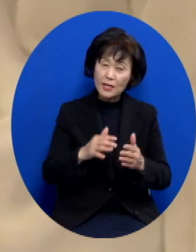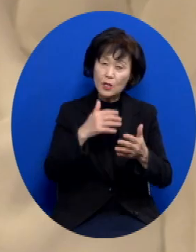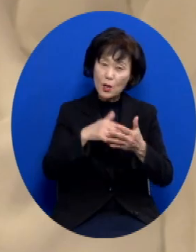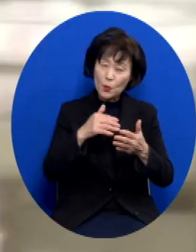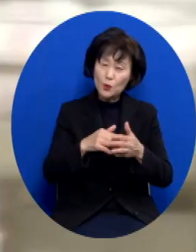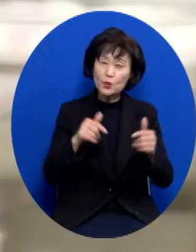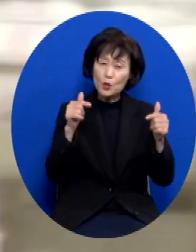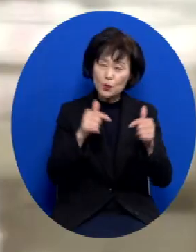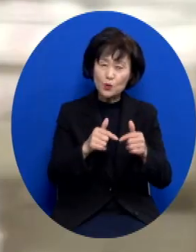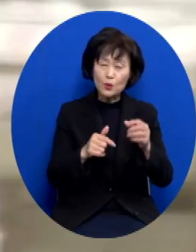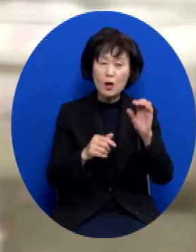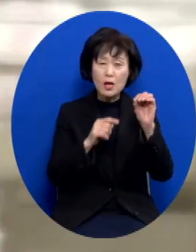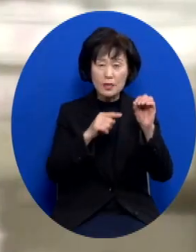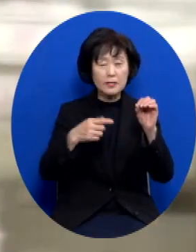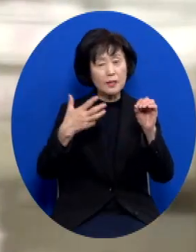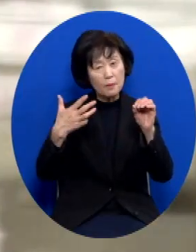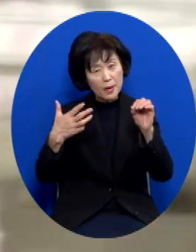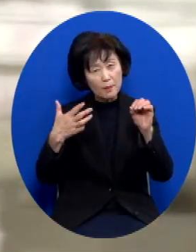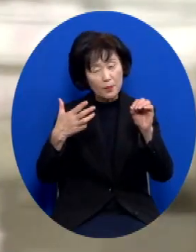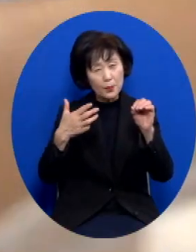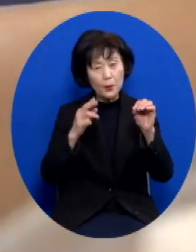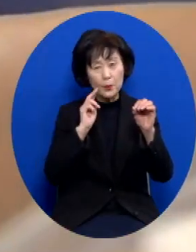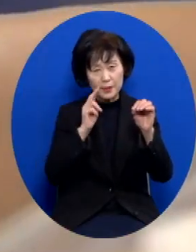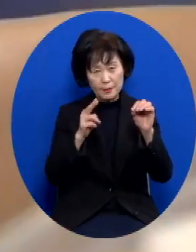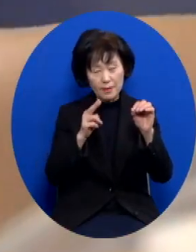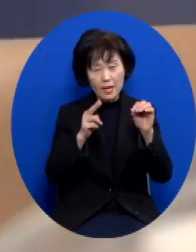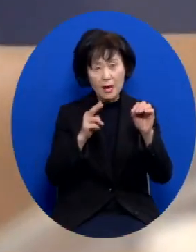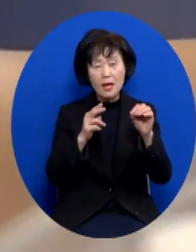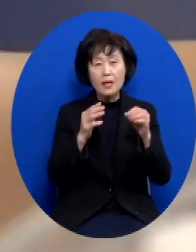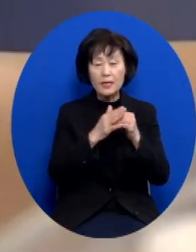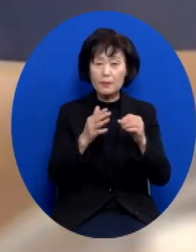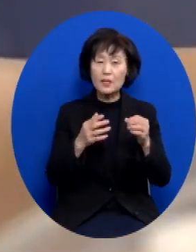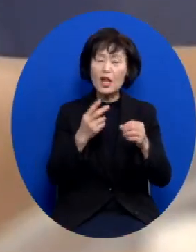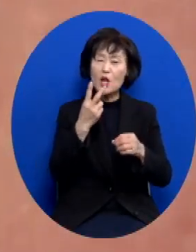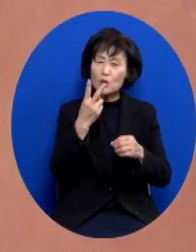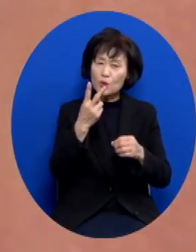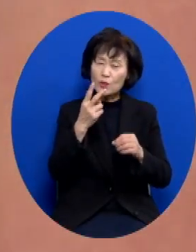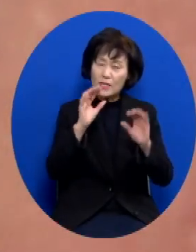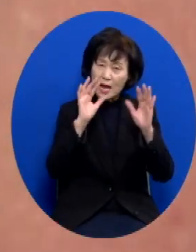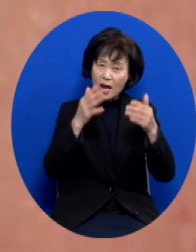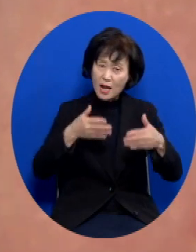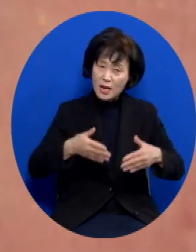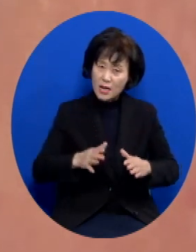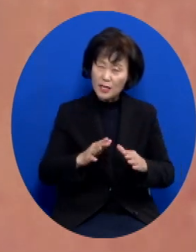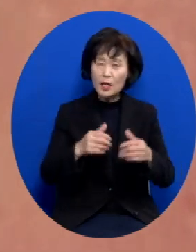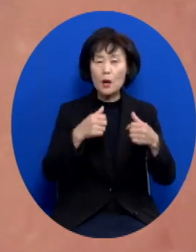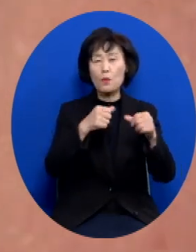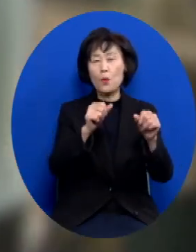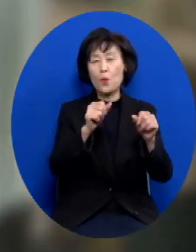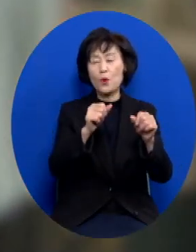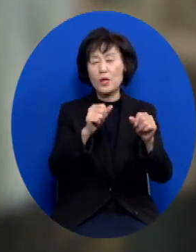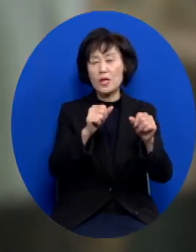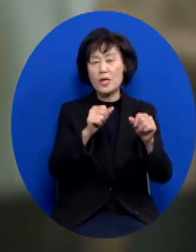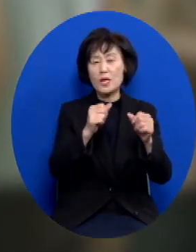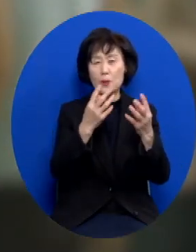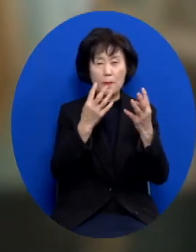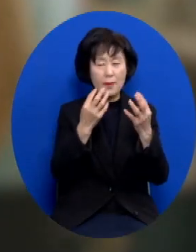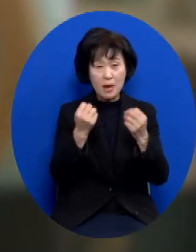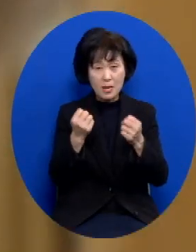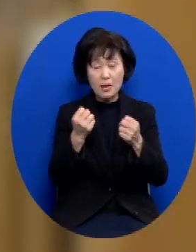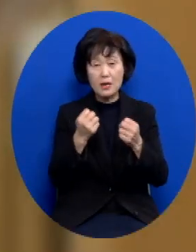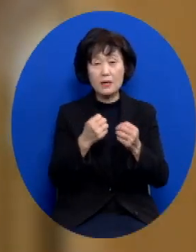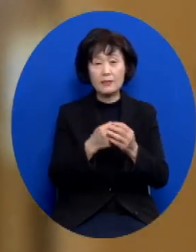떨어지는 등 초저출생 현상이 심화하는 동시에 둘째 자녀 출산을 포기하는 경향까지 뚜렷해진 데 따른